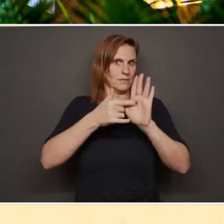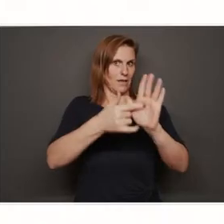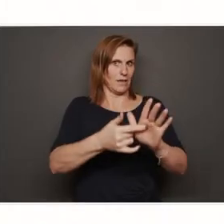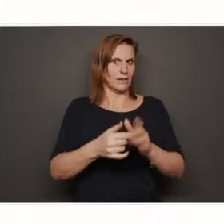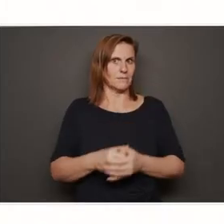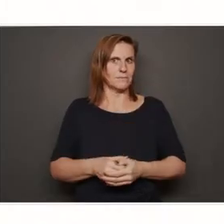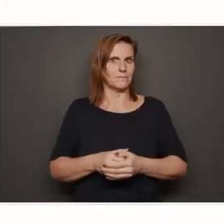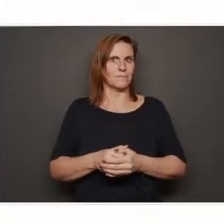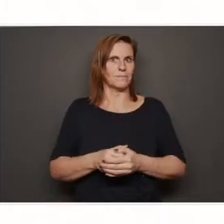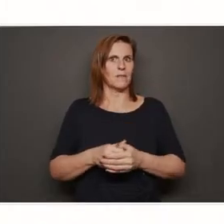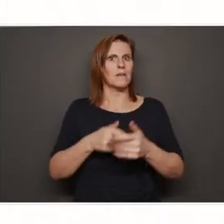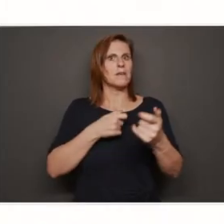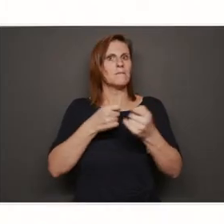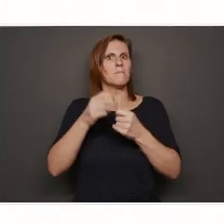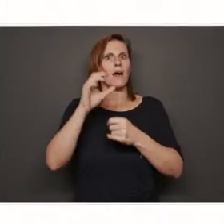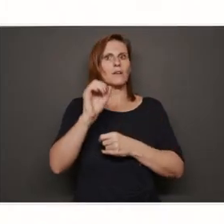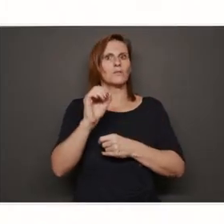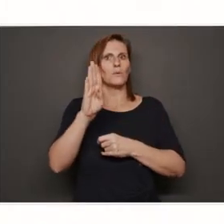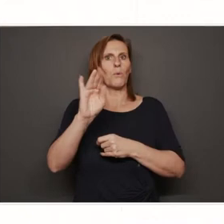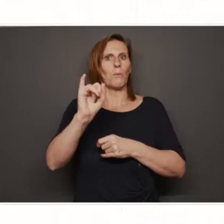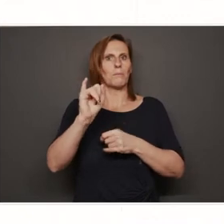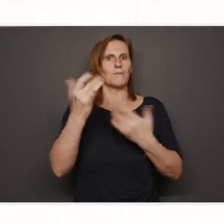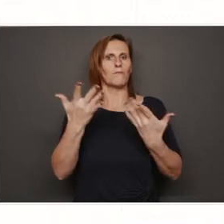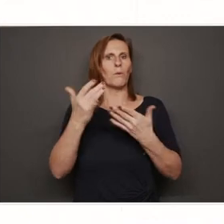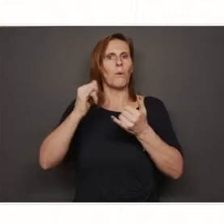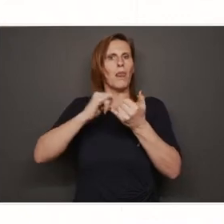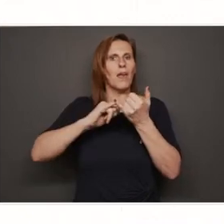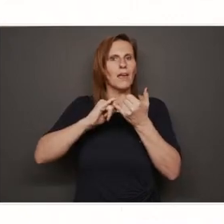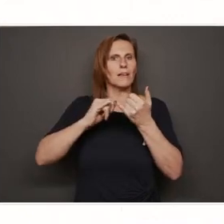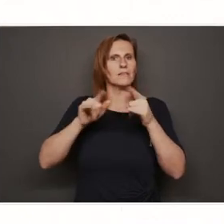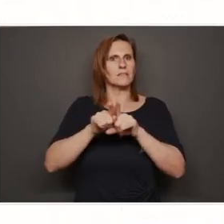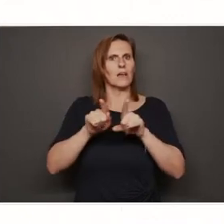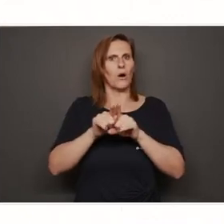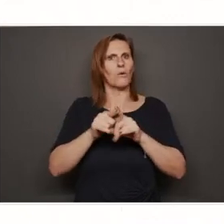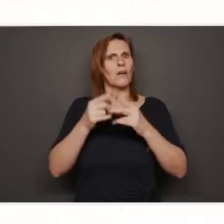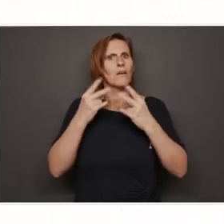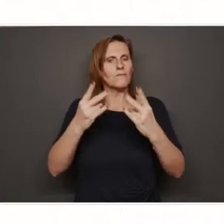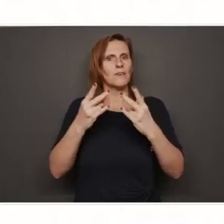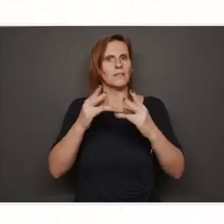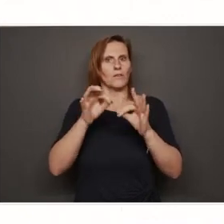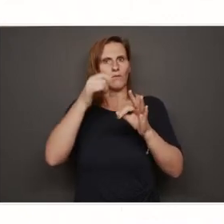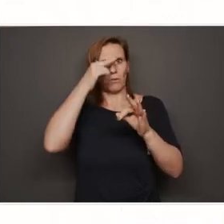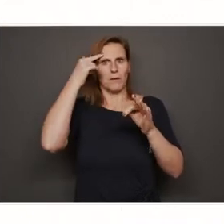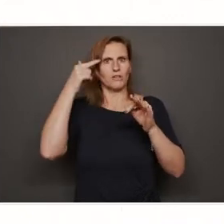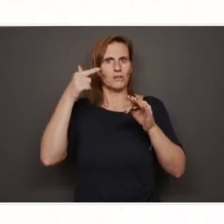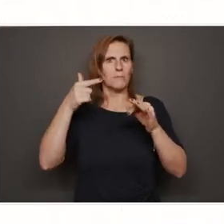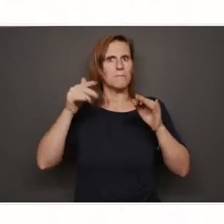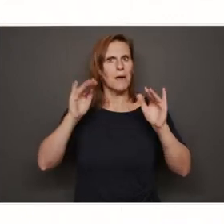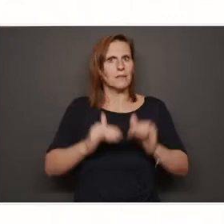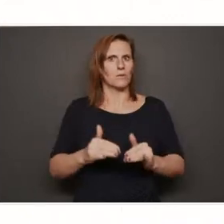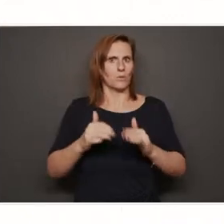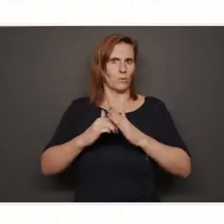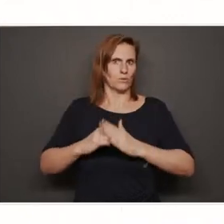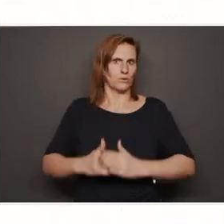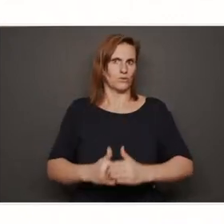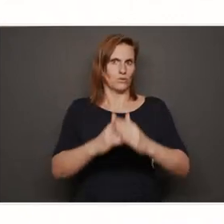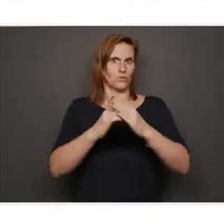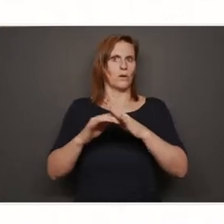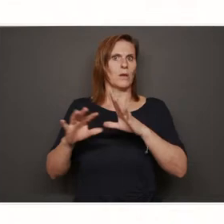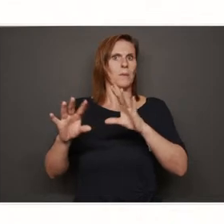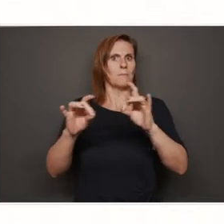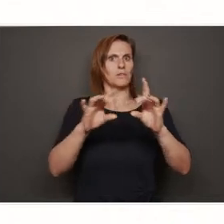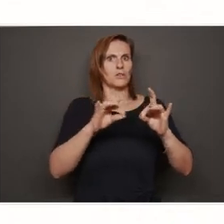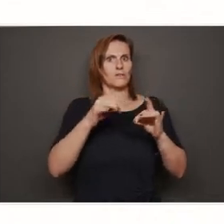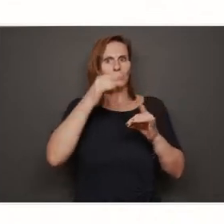Dem Obi-Markt in Lienz ist es ein großes Anliegen, Menschen mit Beeinträchtigungen zu unterstützen. Durch die Beschäftigung